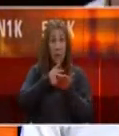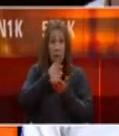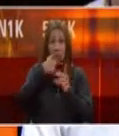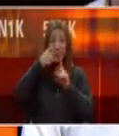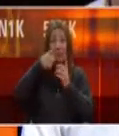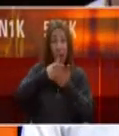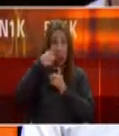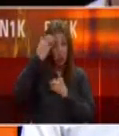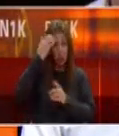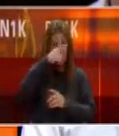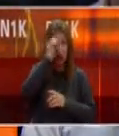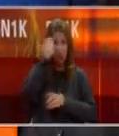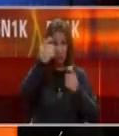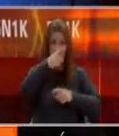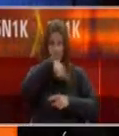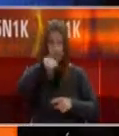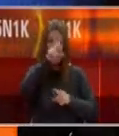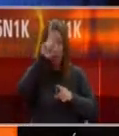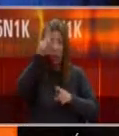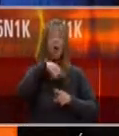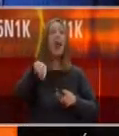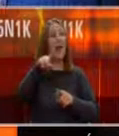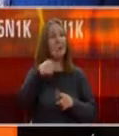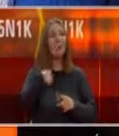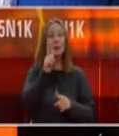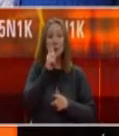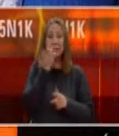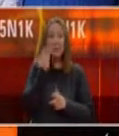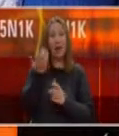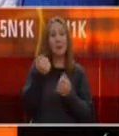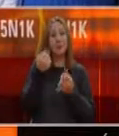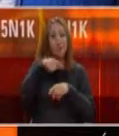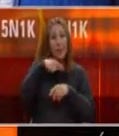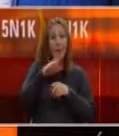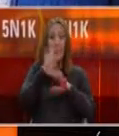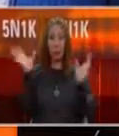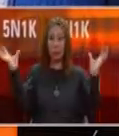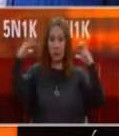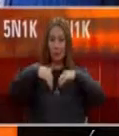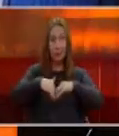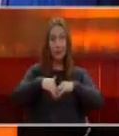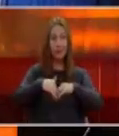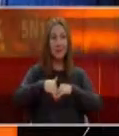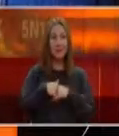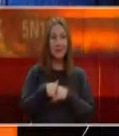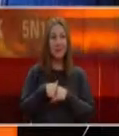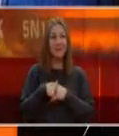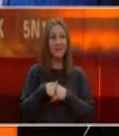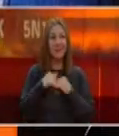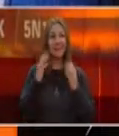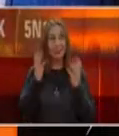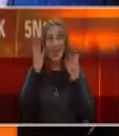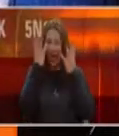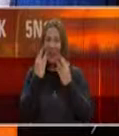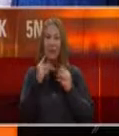Evet herkes Tarlabaşı'ndan. Bizde biraz müzik duygusu olduğu zaman hepimiz toplandığımız zaman. Peki.